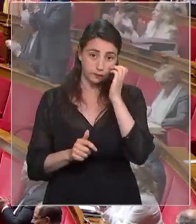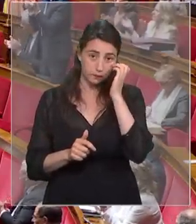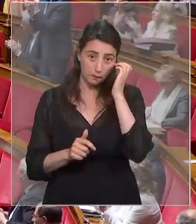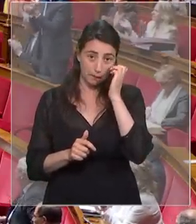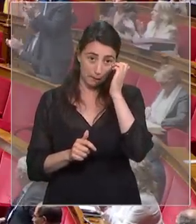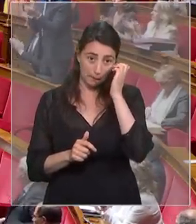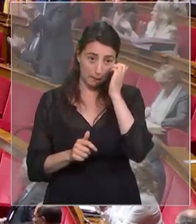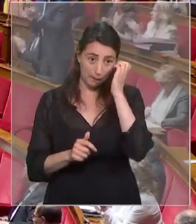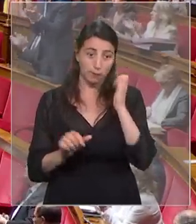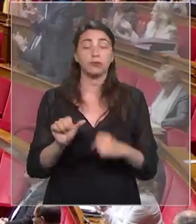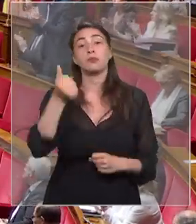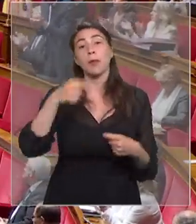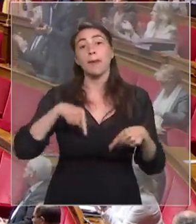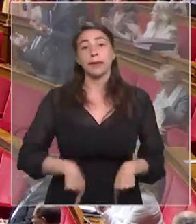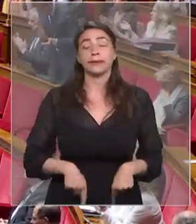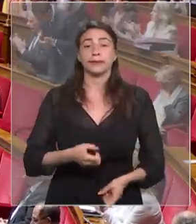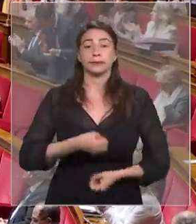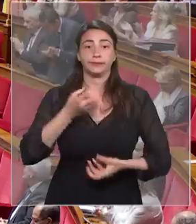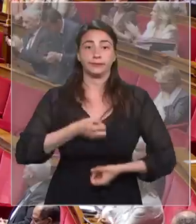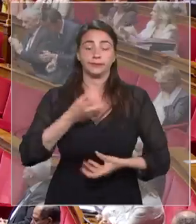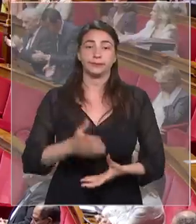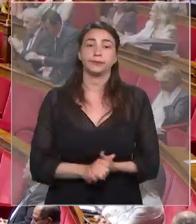la Première Ministre.